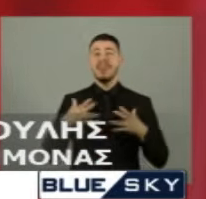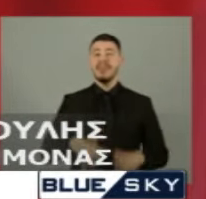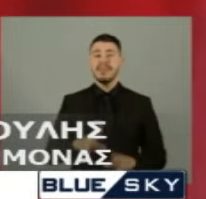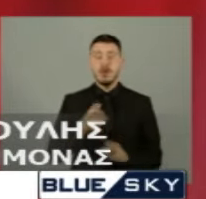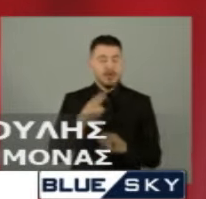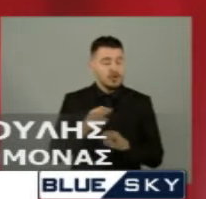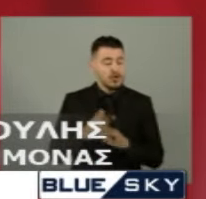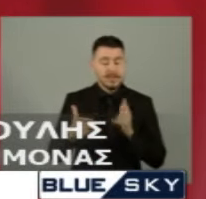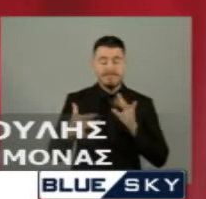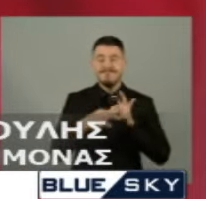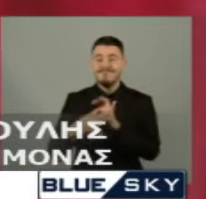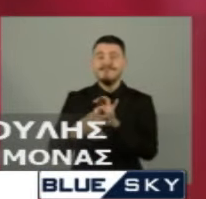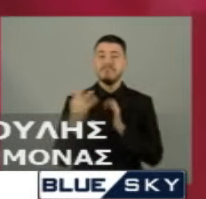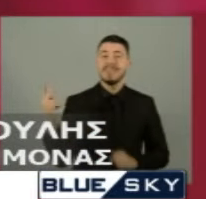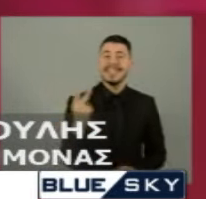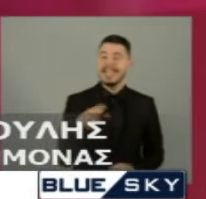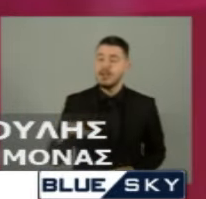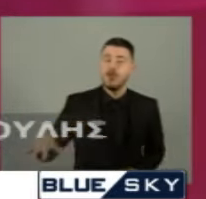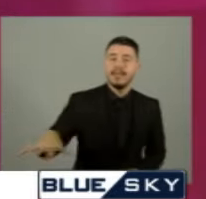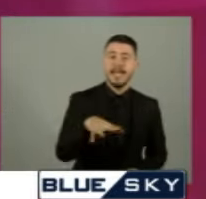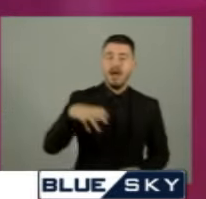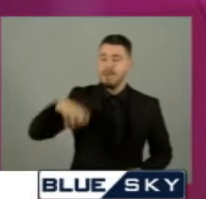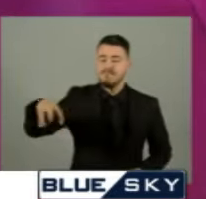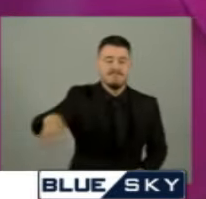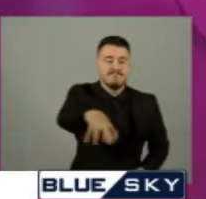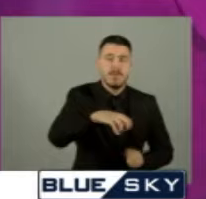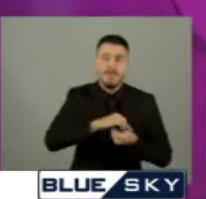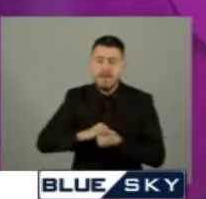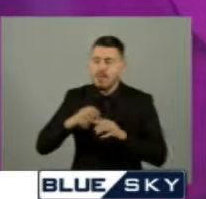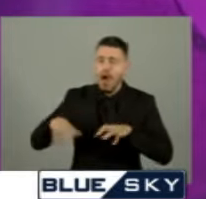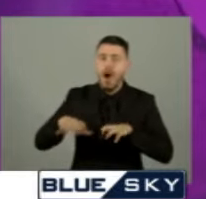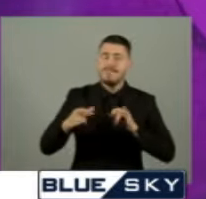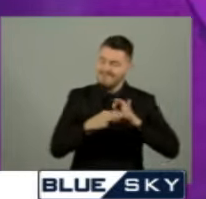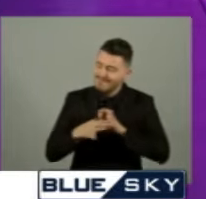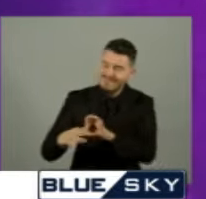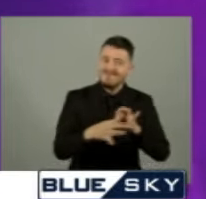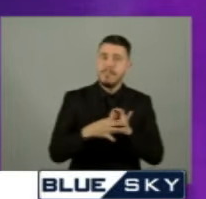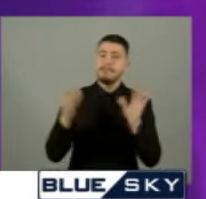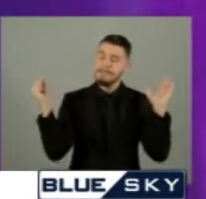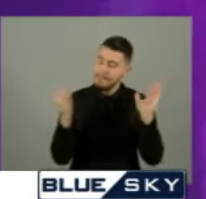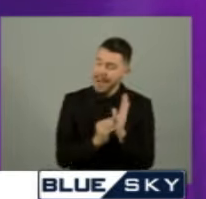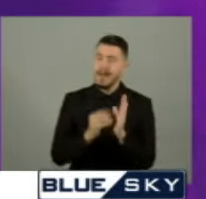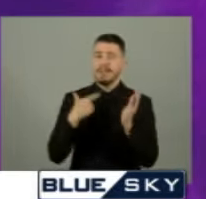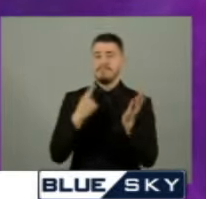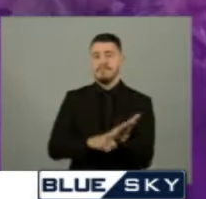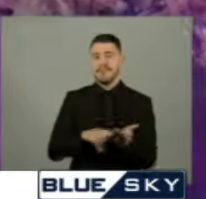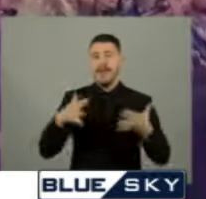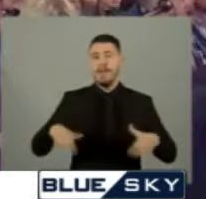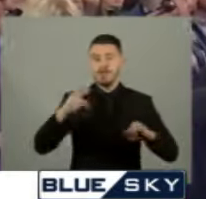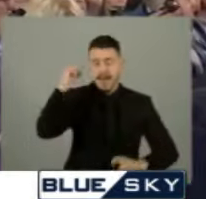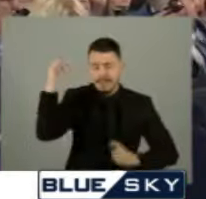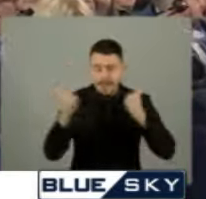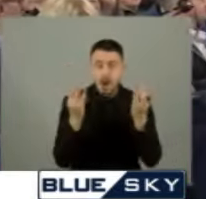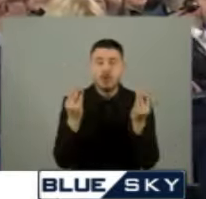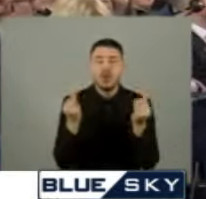και εφόσον υπάρξει, που και να μην υπάρξει θα καρτεύει, μια νέα εκλογή προέδρου του ΣΥΡΙΖΑ. Δημήτρη Τερζή, με συγχωρείς, ο